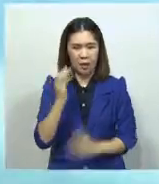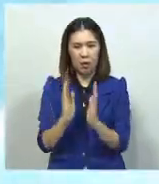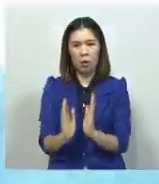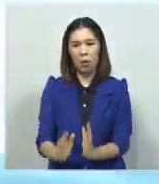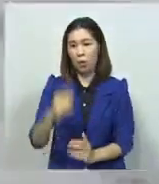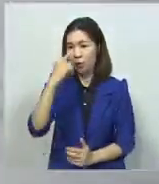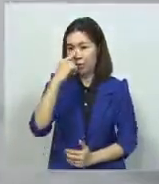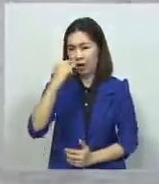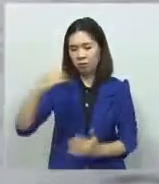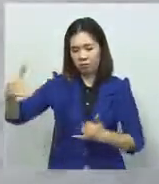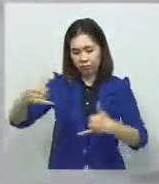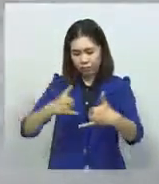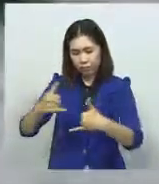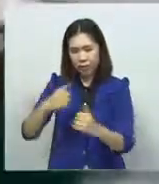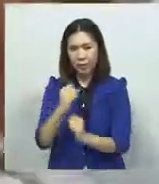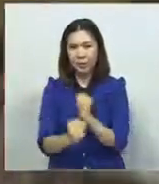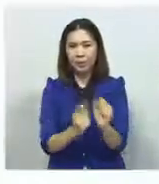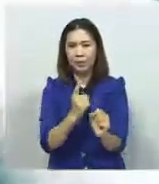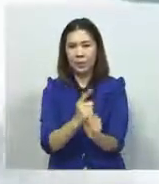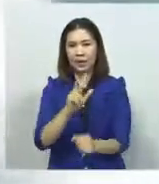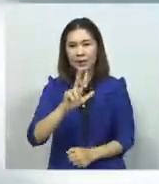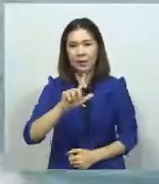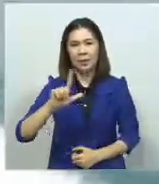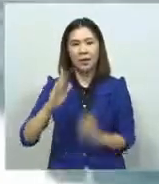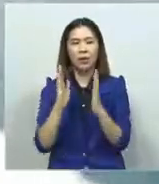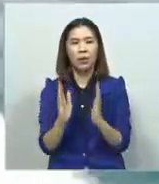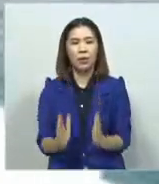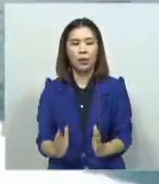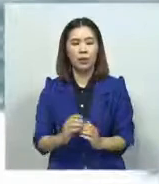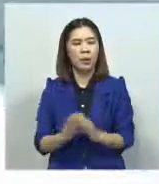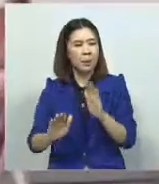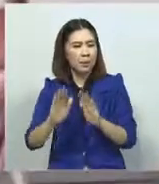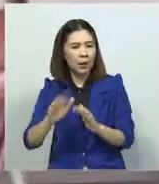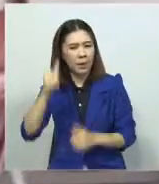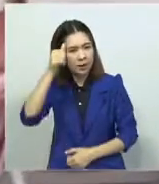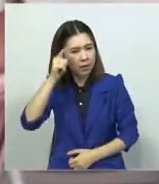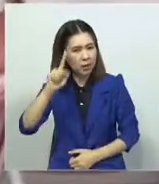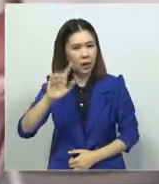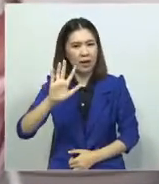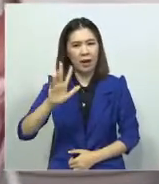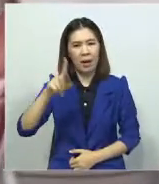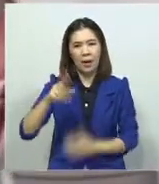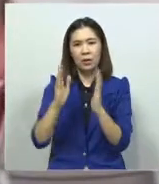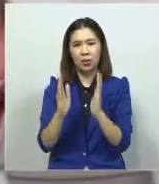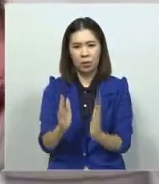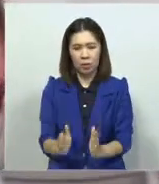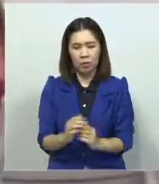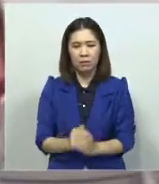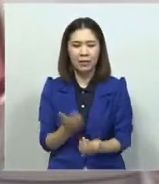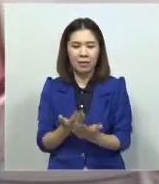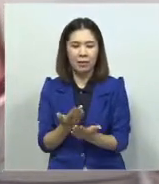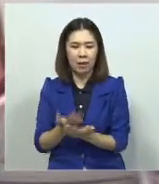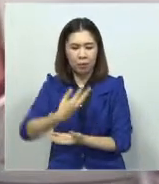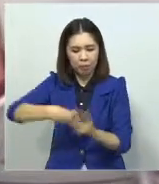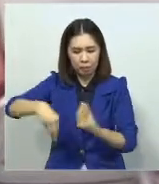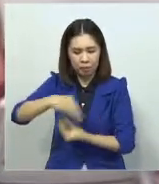ชาวต่างชาติเดินทางเข้ามาปีละประมาณ3ล้านคนหรือประมาณวันละ 5,000 คนเศษจะช่วยสร้างรายได้เข้าม